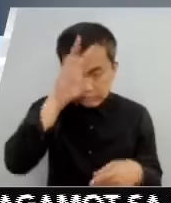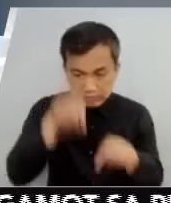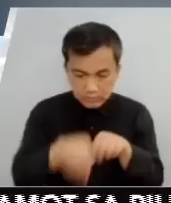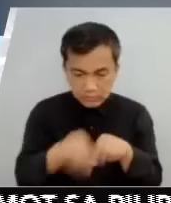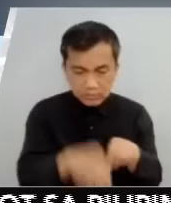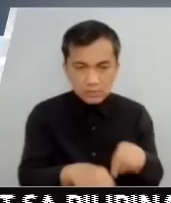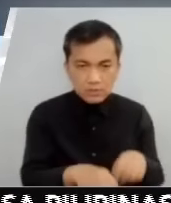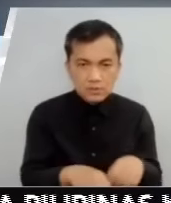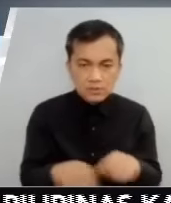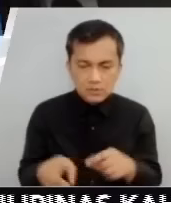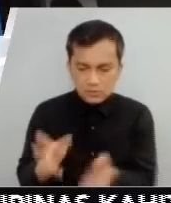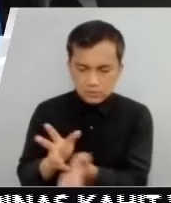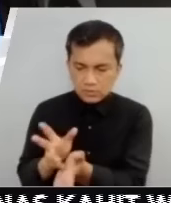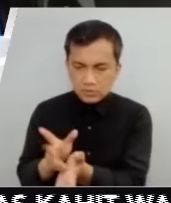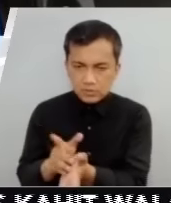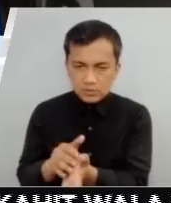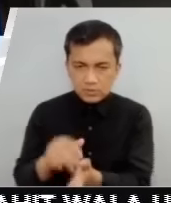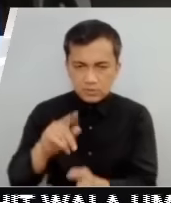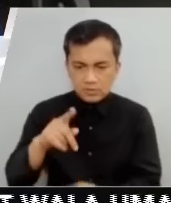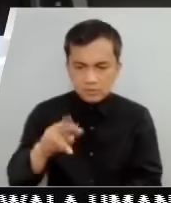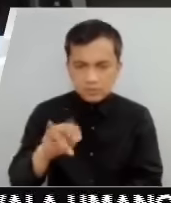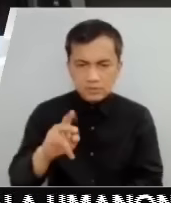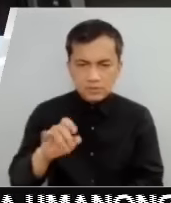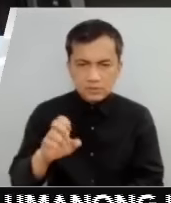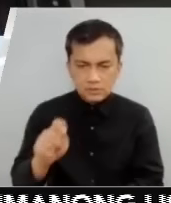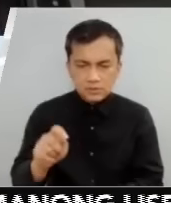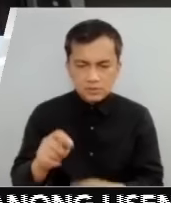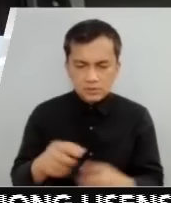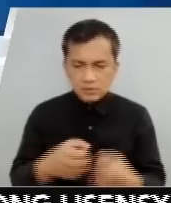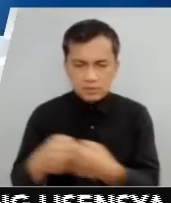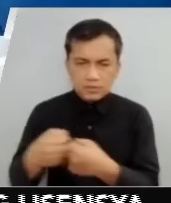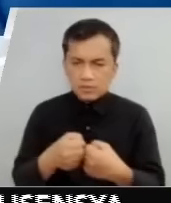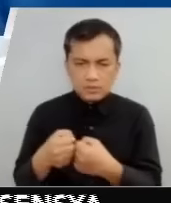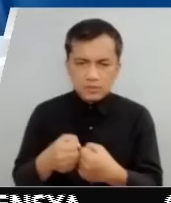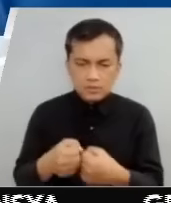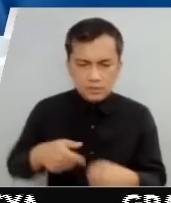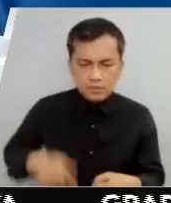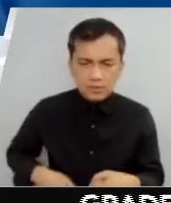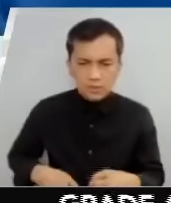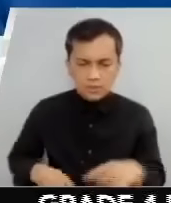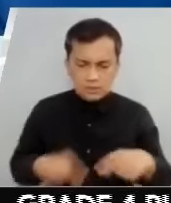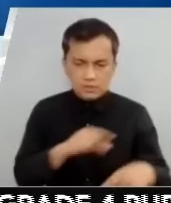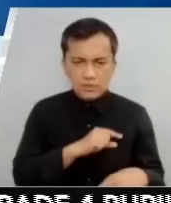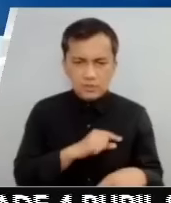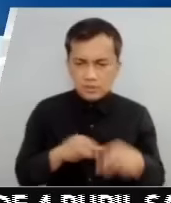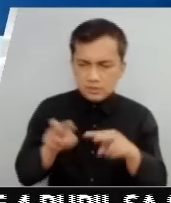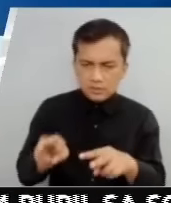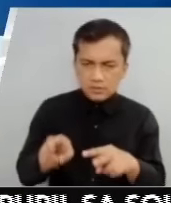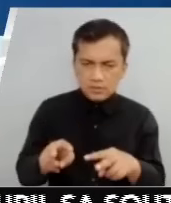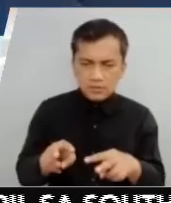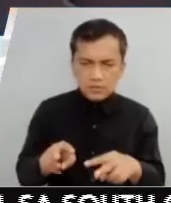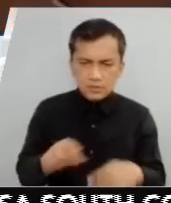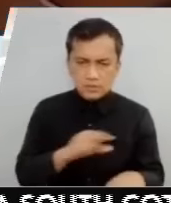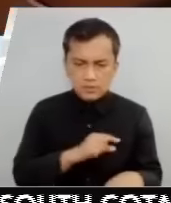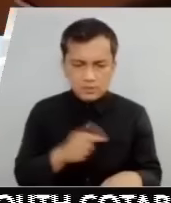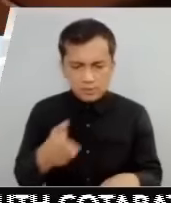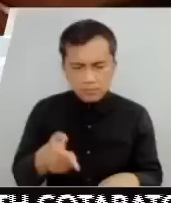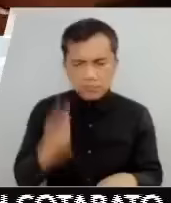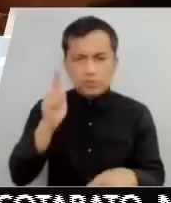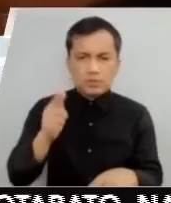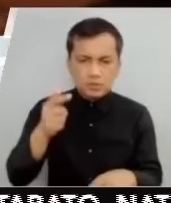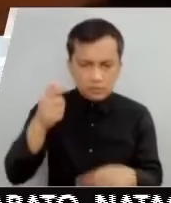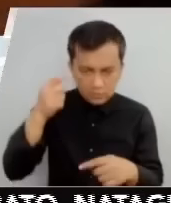fingerprint sa presinto ang suspek nakipag-agawan daw siya ng baril sa pulis nasaksihan ito ng isa pang pulis at binaril nito sa ulo ang